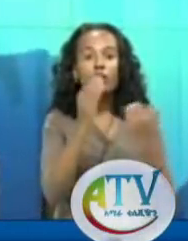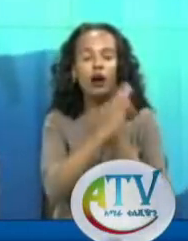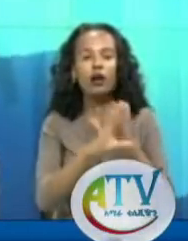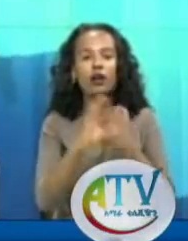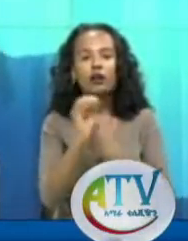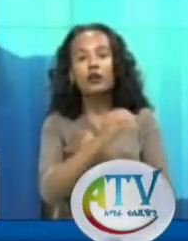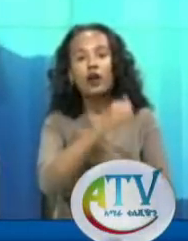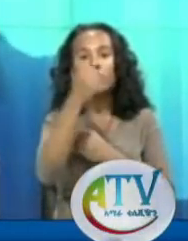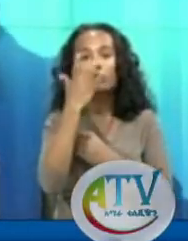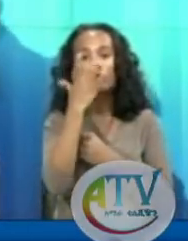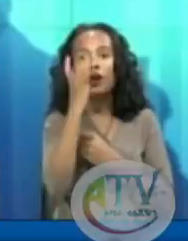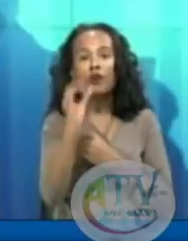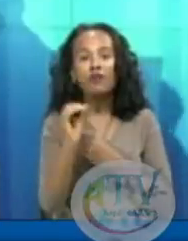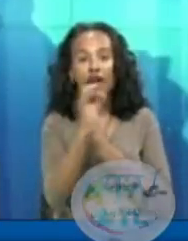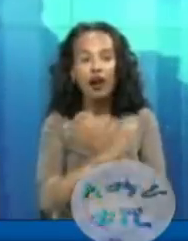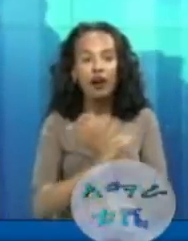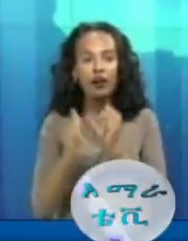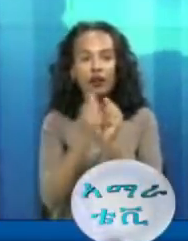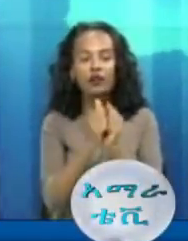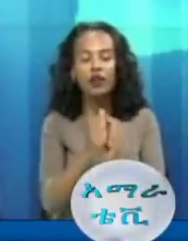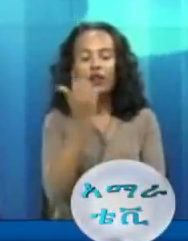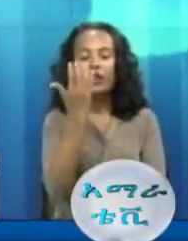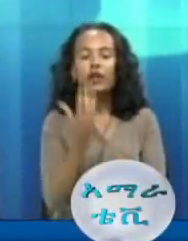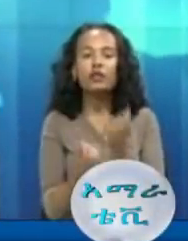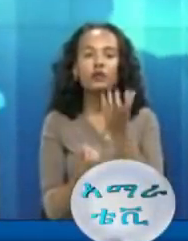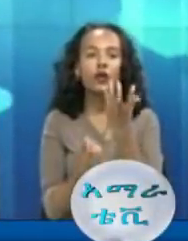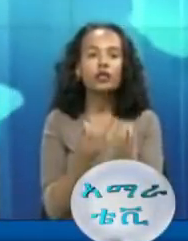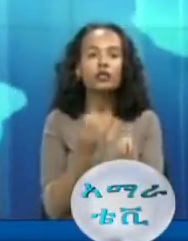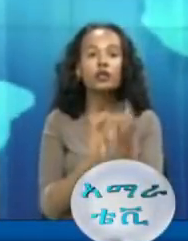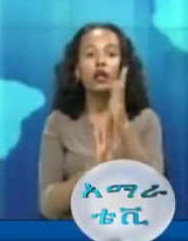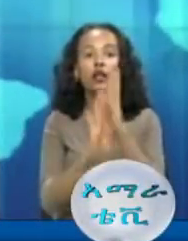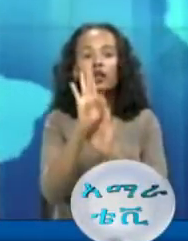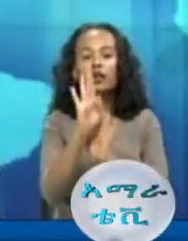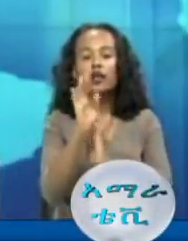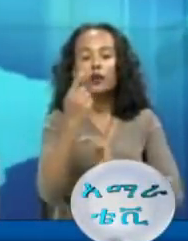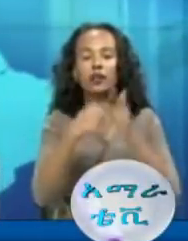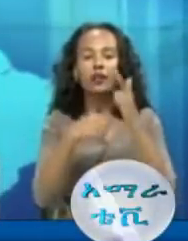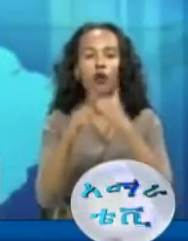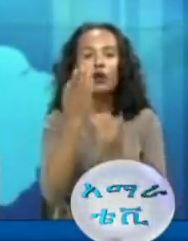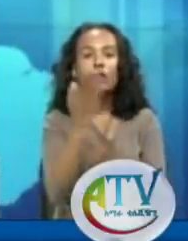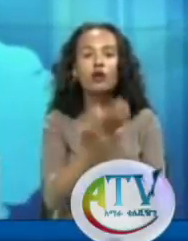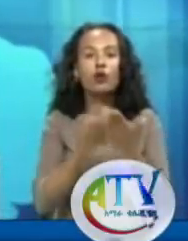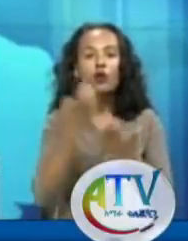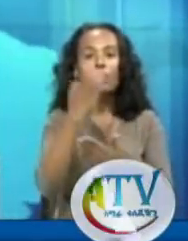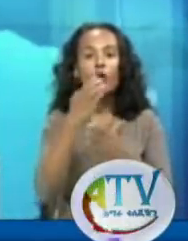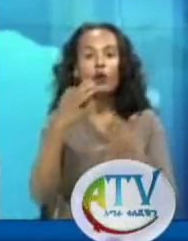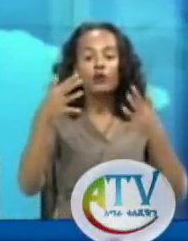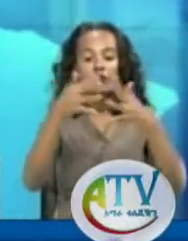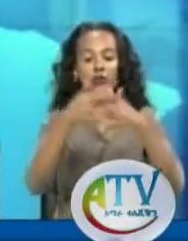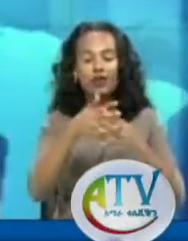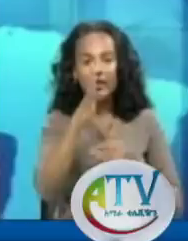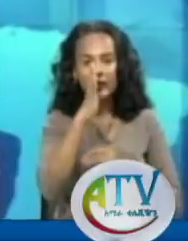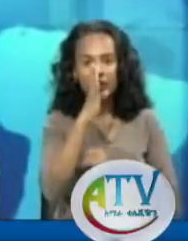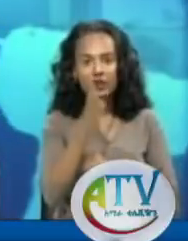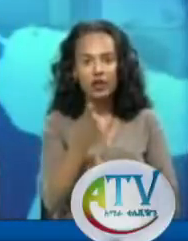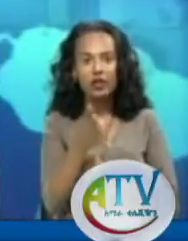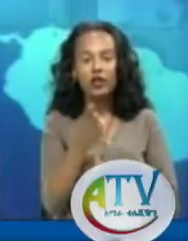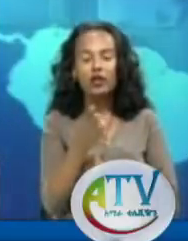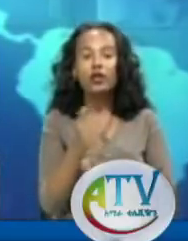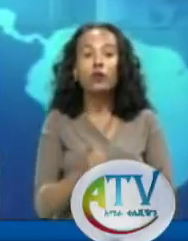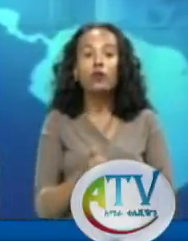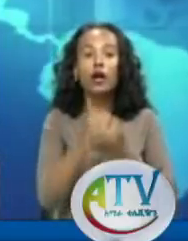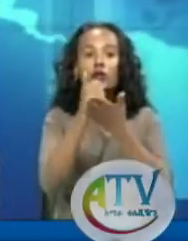ከሌሎች የአፍሪካ ሀገራት ጋር ቀስ በቀስ እያደገ የመጣው ኢኮኖሚያዊ ጥምረት ለመፍጠር